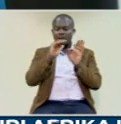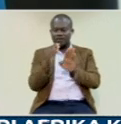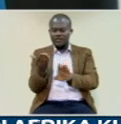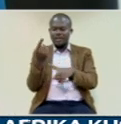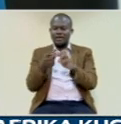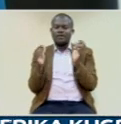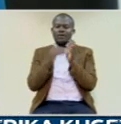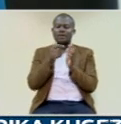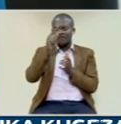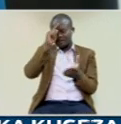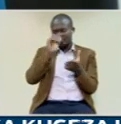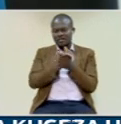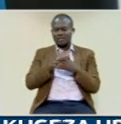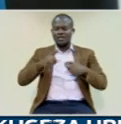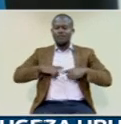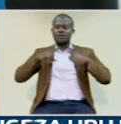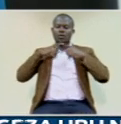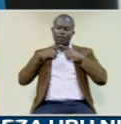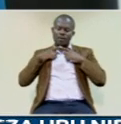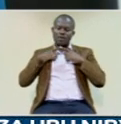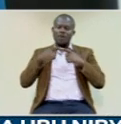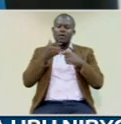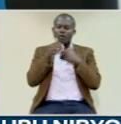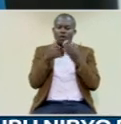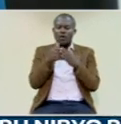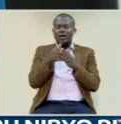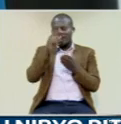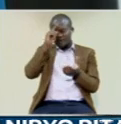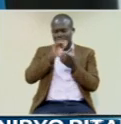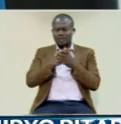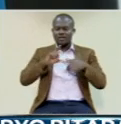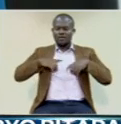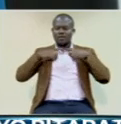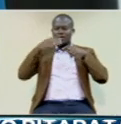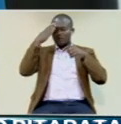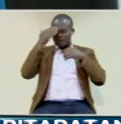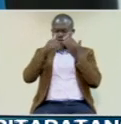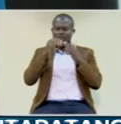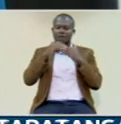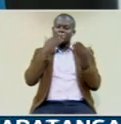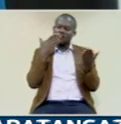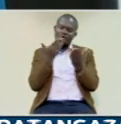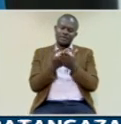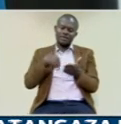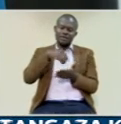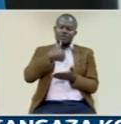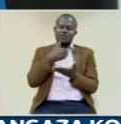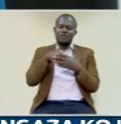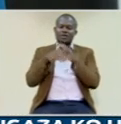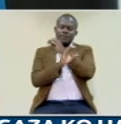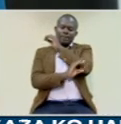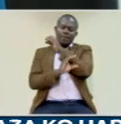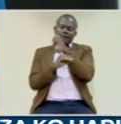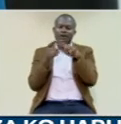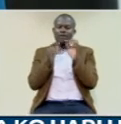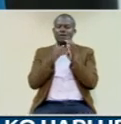ariko ko hari icyizere cyo kubaho, ko hari icyizere cyo kubaho kubera ubuyobozi bwiza dufite muri iki gihugu